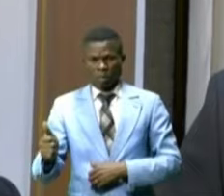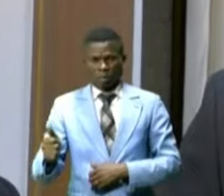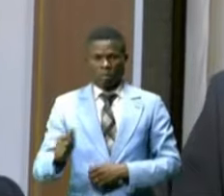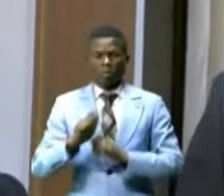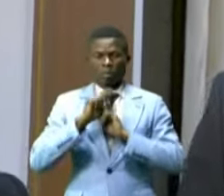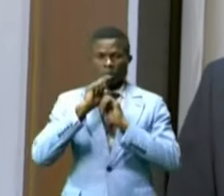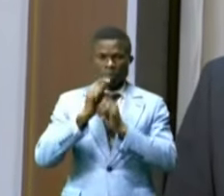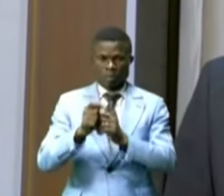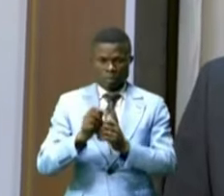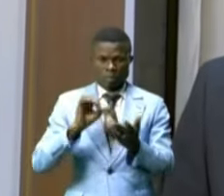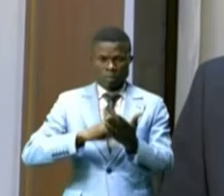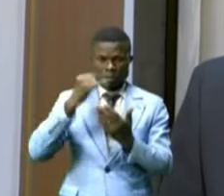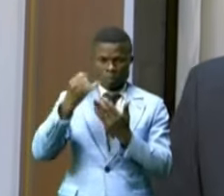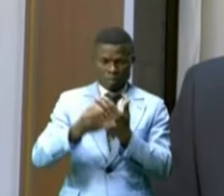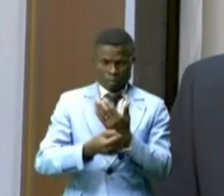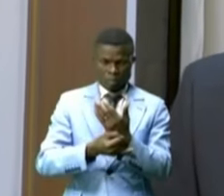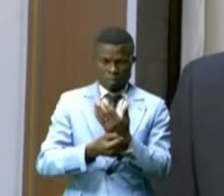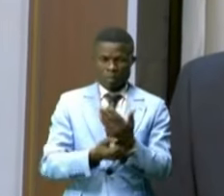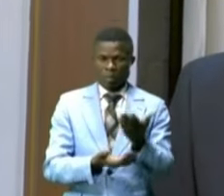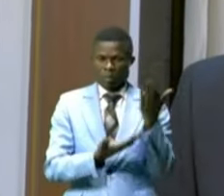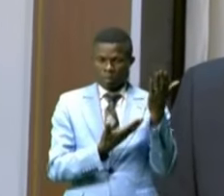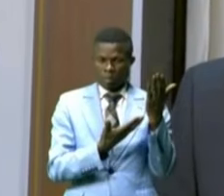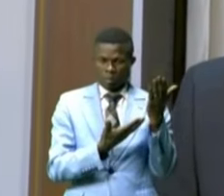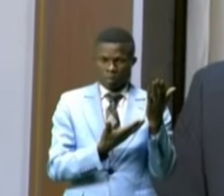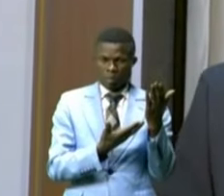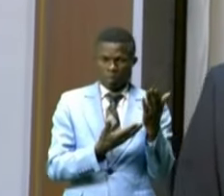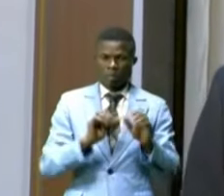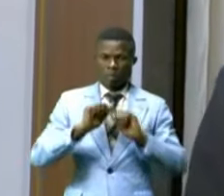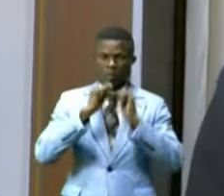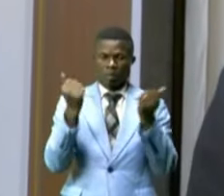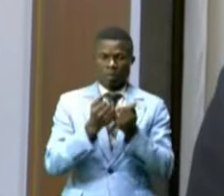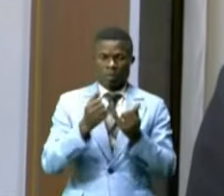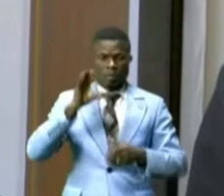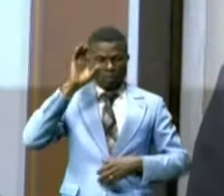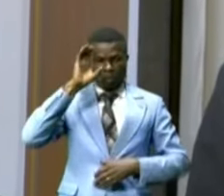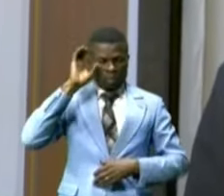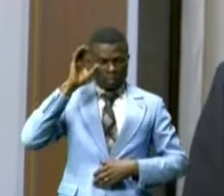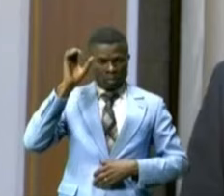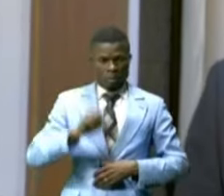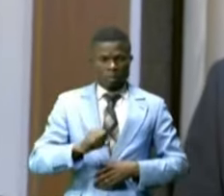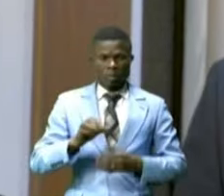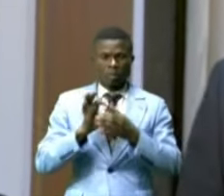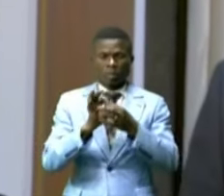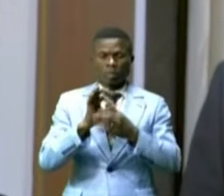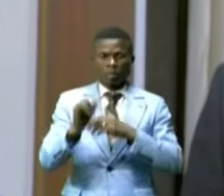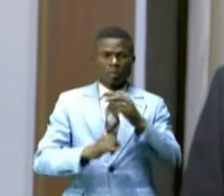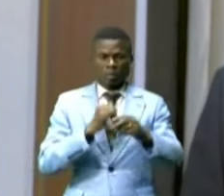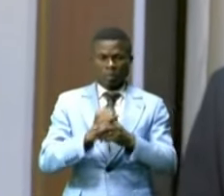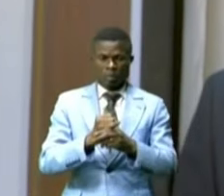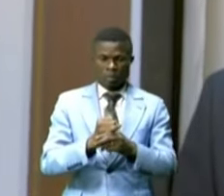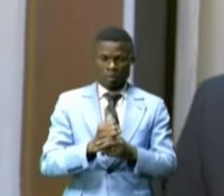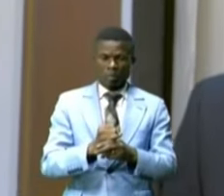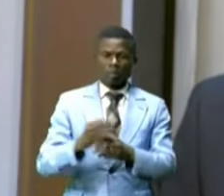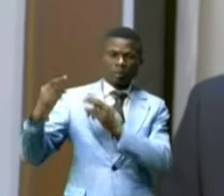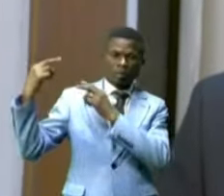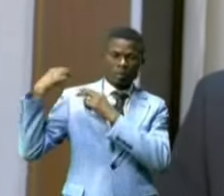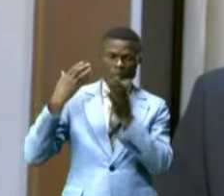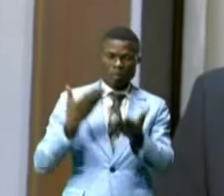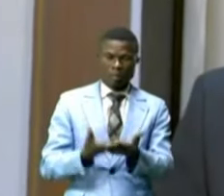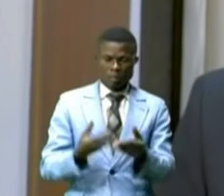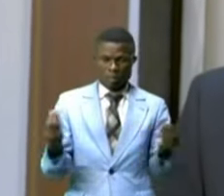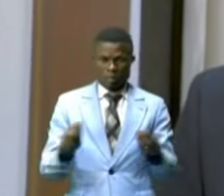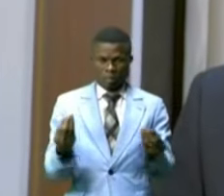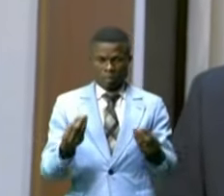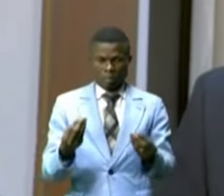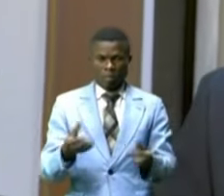Donc les projets du pont lesquels l'Agence coréenne de coopération internationale se charge. Sur le fait que